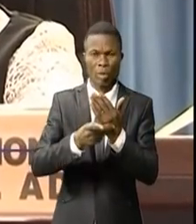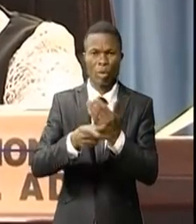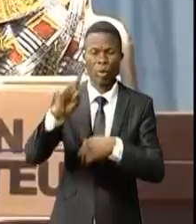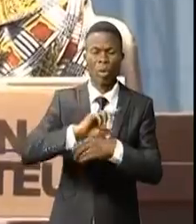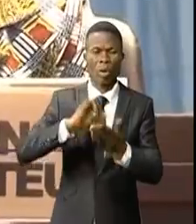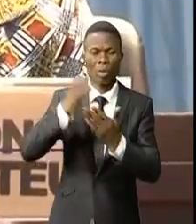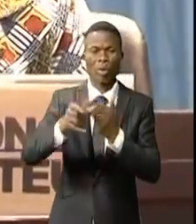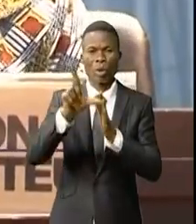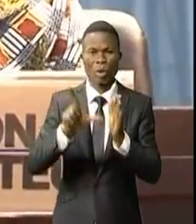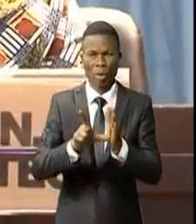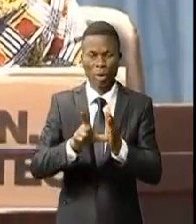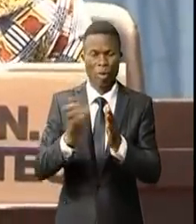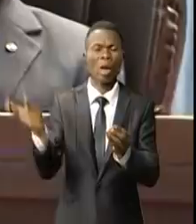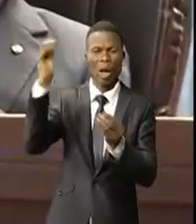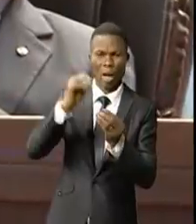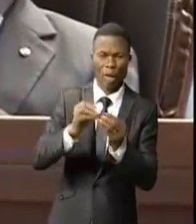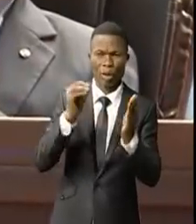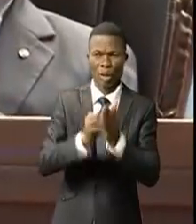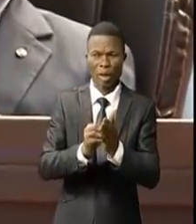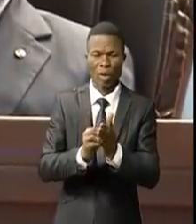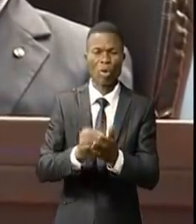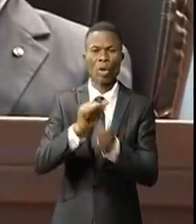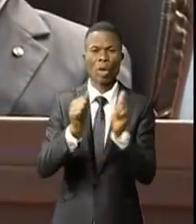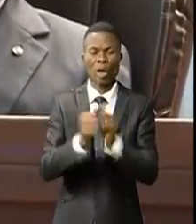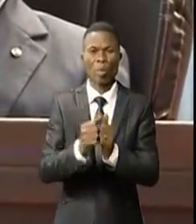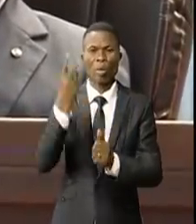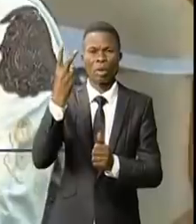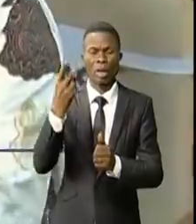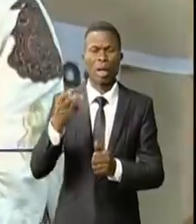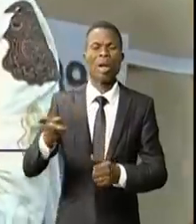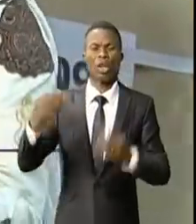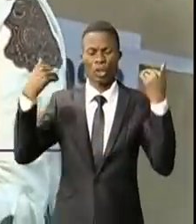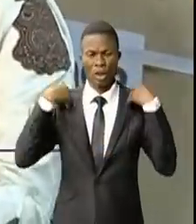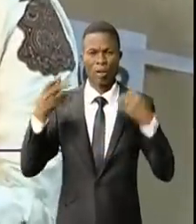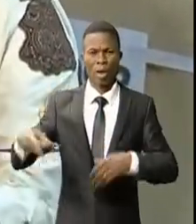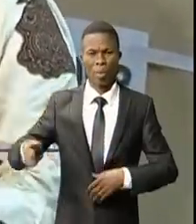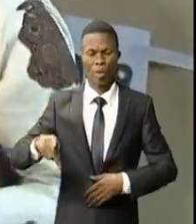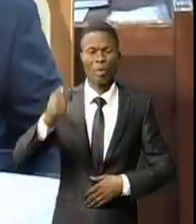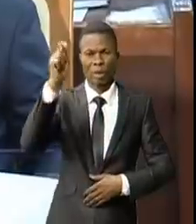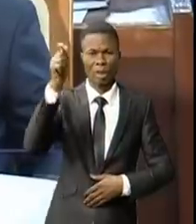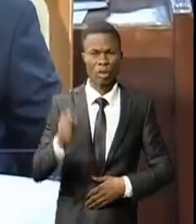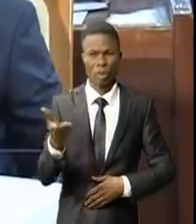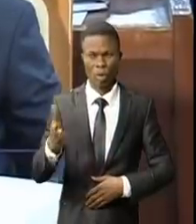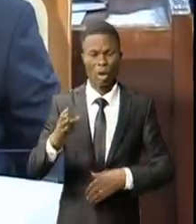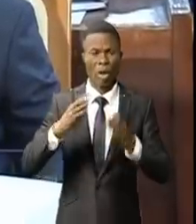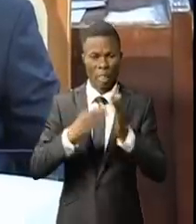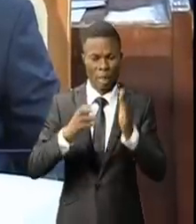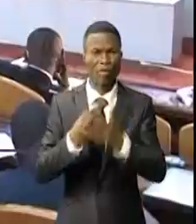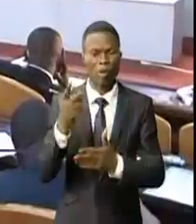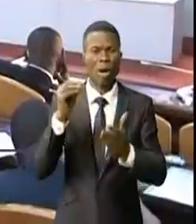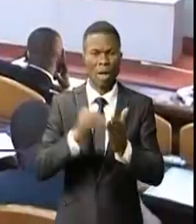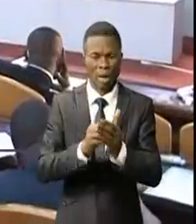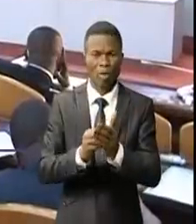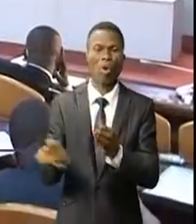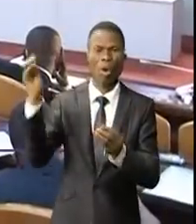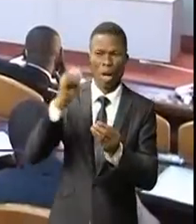projet de loi portant prorogation de l'état de siège dans les provinces de l'Ituri et du Nord Kivu. Pour la 9e fois de cette